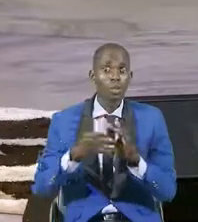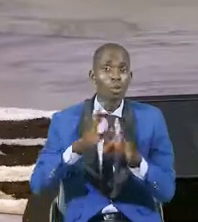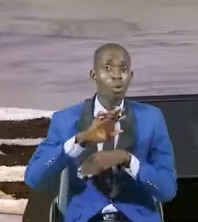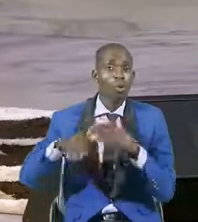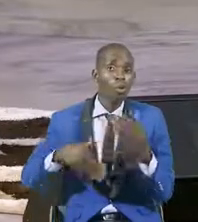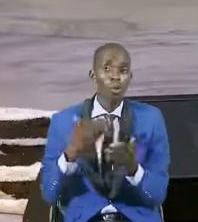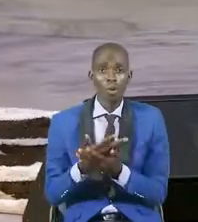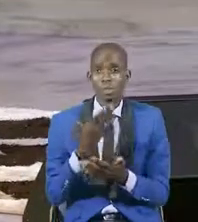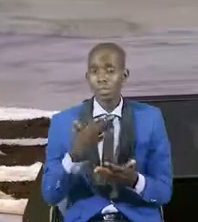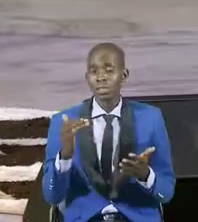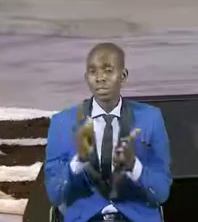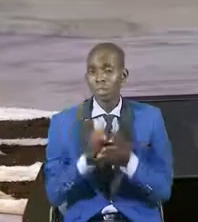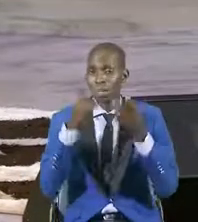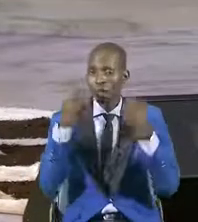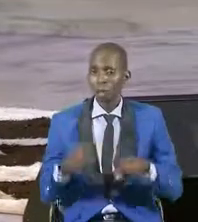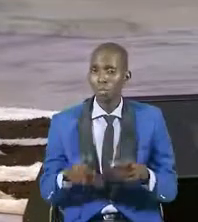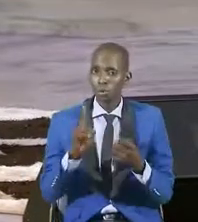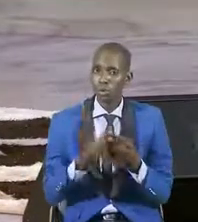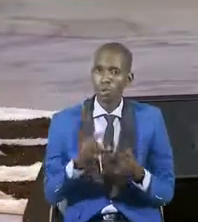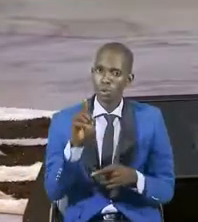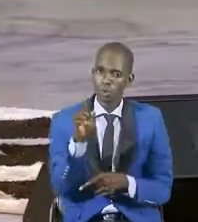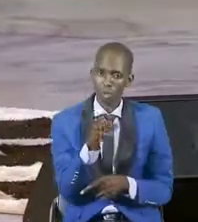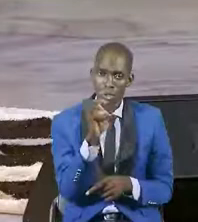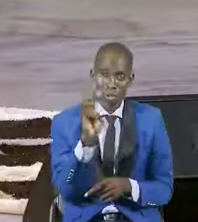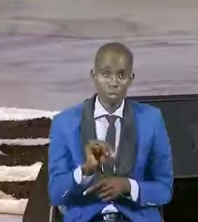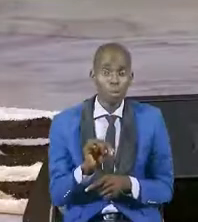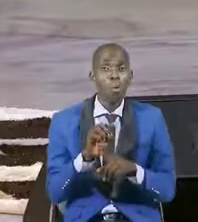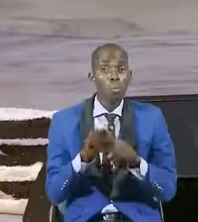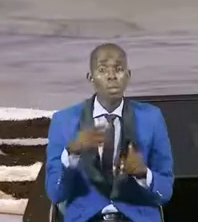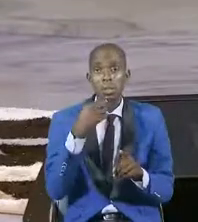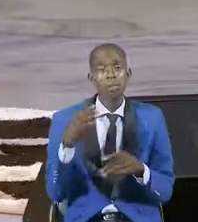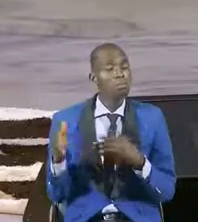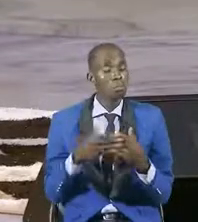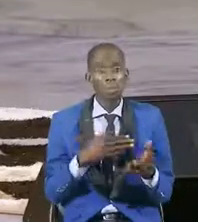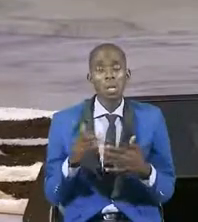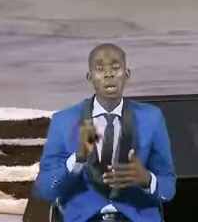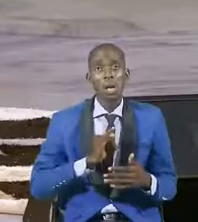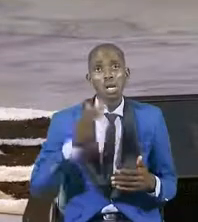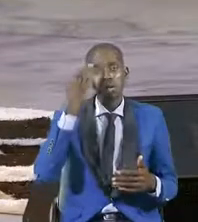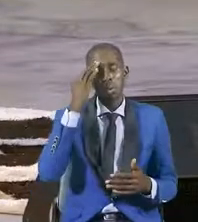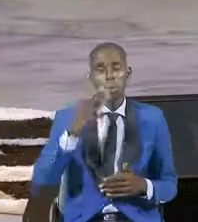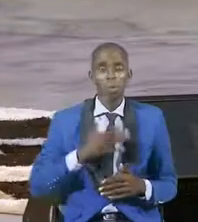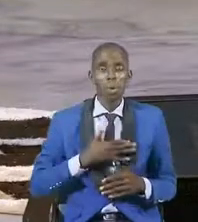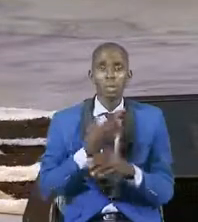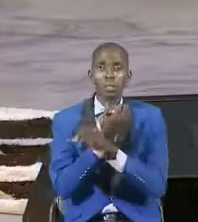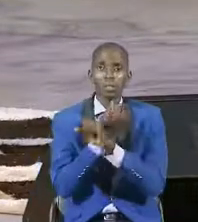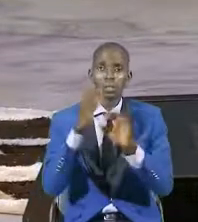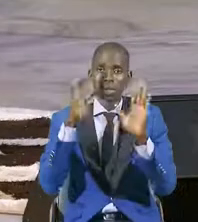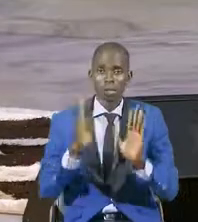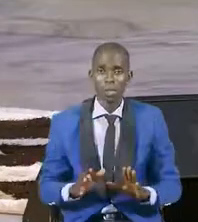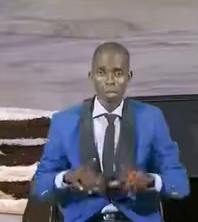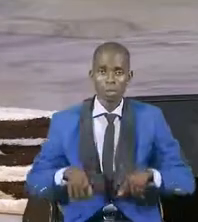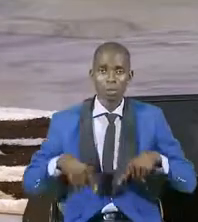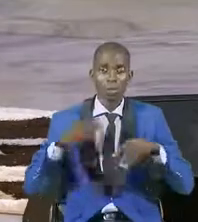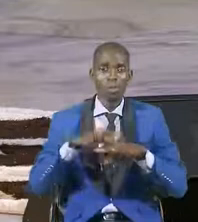interpréter tout ce qui lui arrivait. Mais là, il dit que, mais toujours est-il que je sais que mon